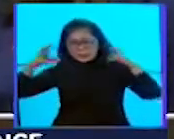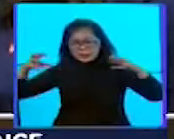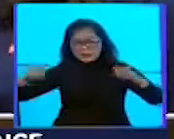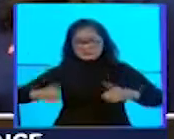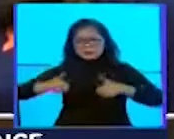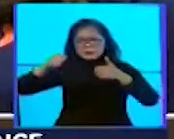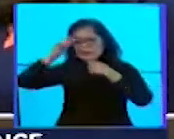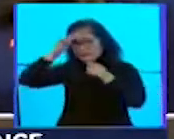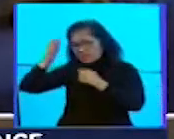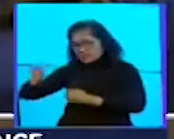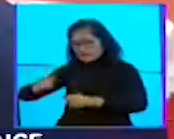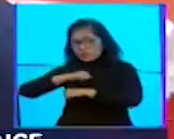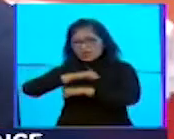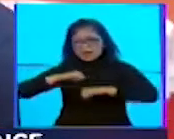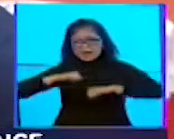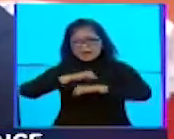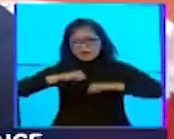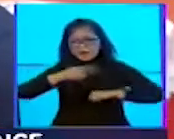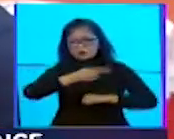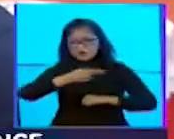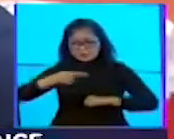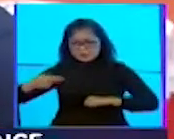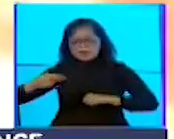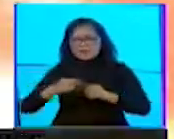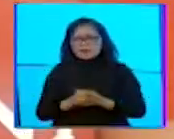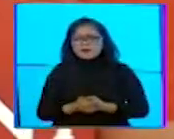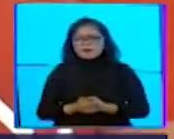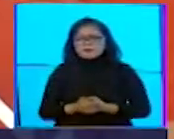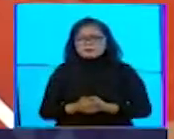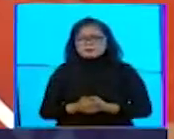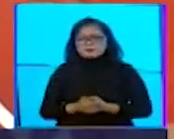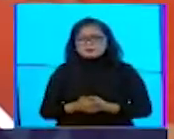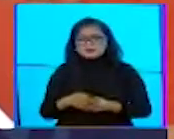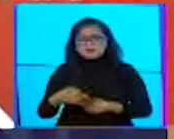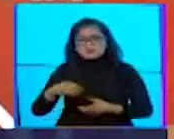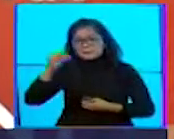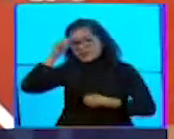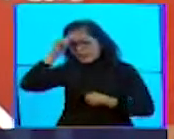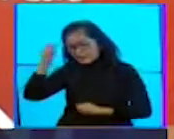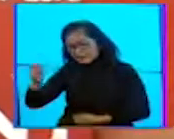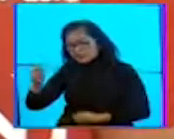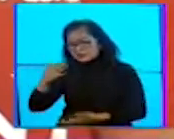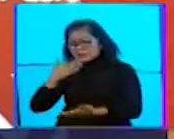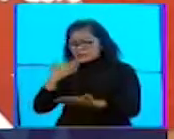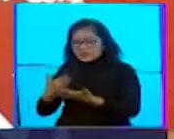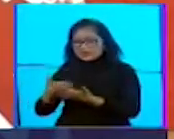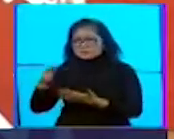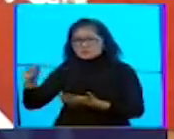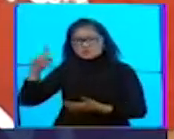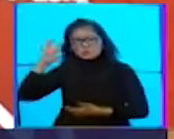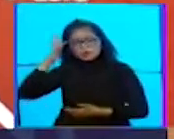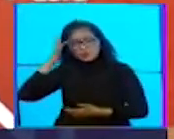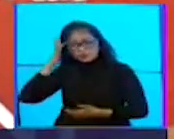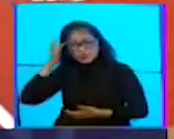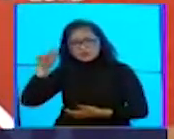atlet Indonesia, yaitu ada memberikan medali emas Gracia dan Apriani. Kami sangat berterima kasih untuk kepedulian terhadap